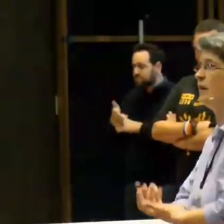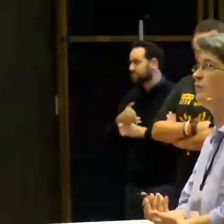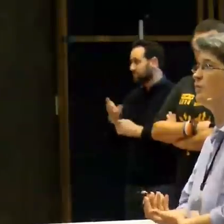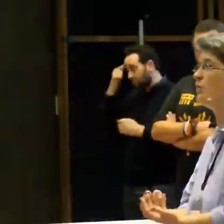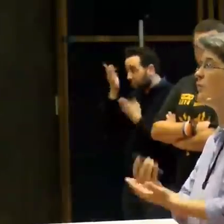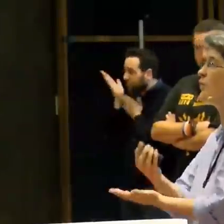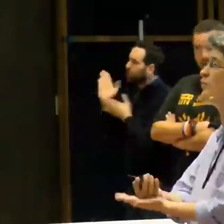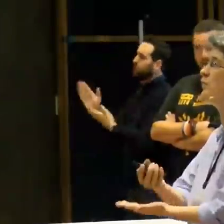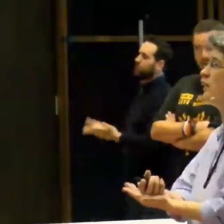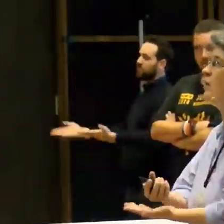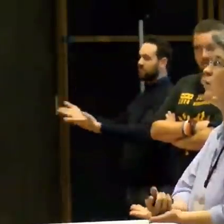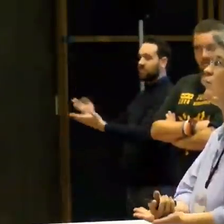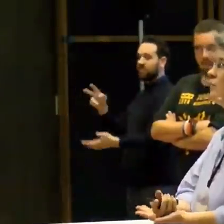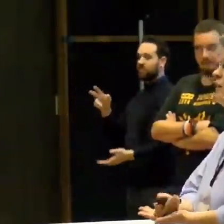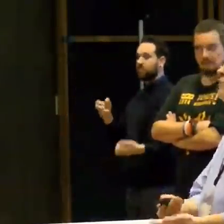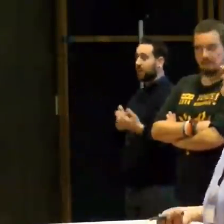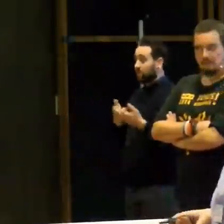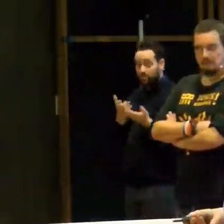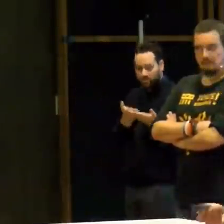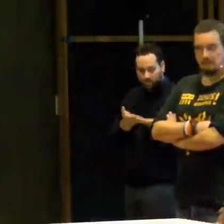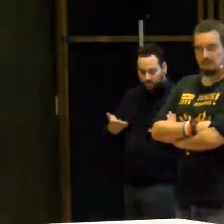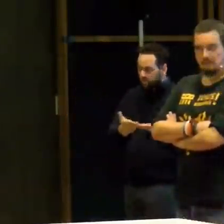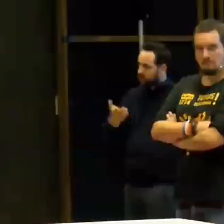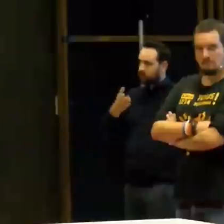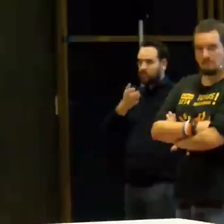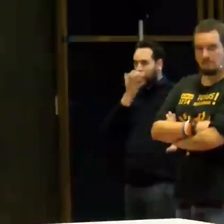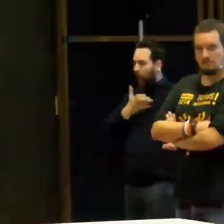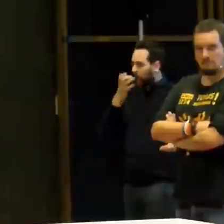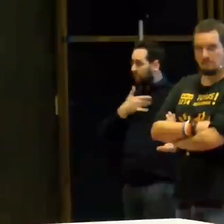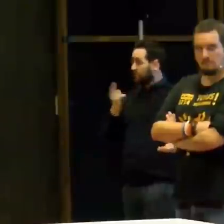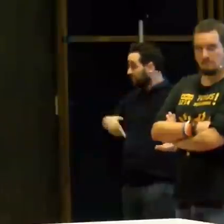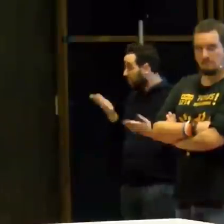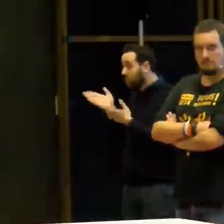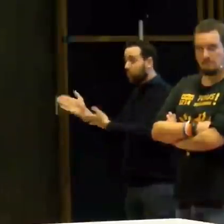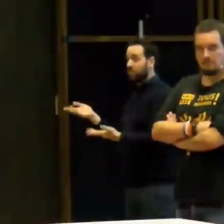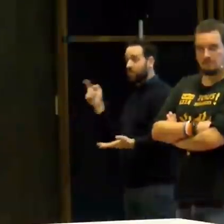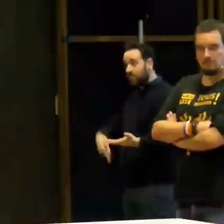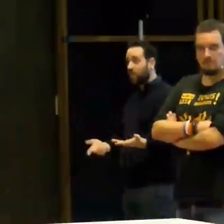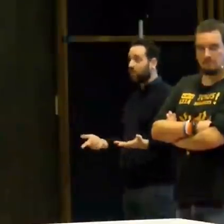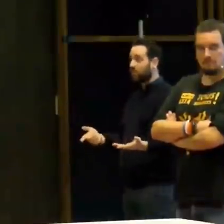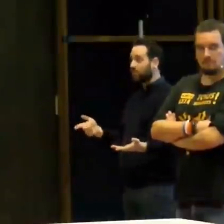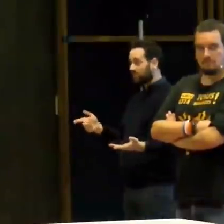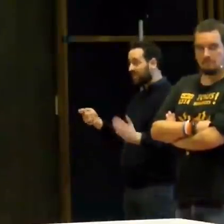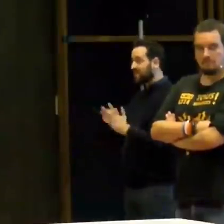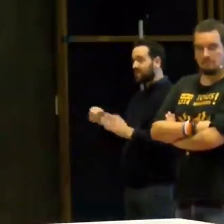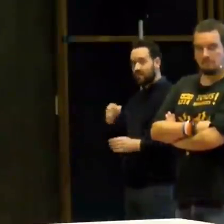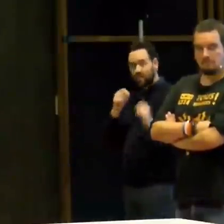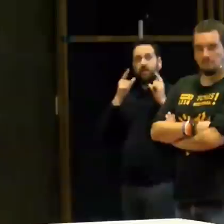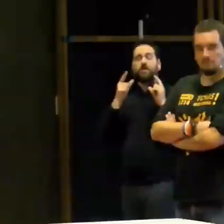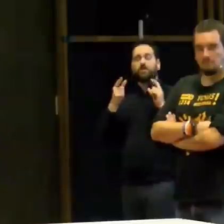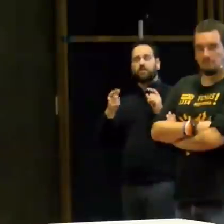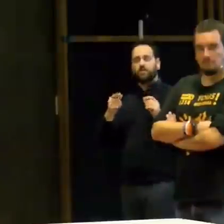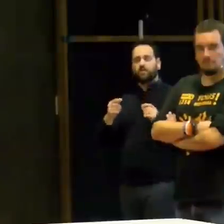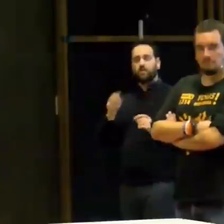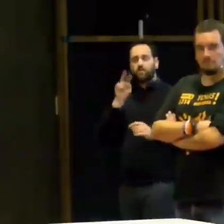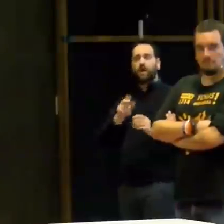absolument terrible pour eux, il faut qu'on puisse le montrer. Parce que il faut le voir pour le croire. Avant, quand on faisait simplement des descriptions, les